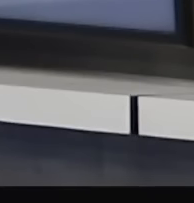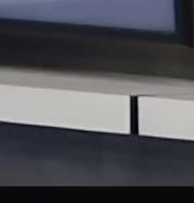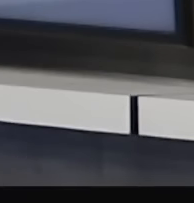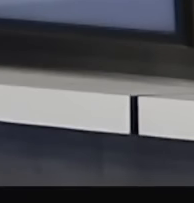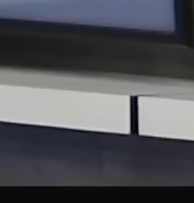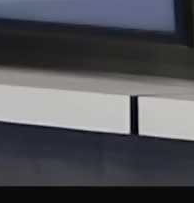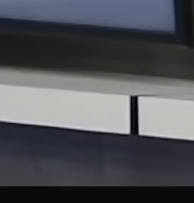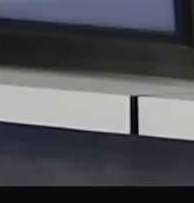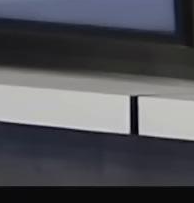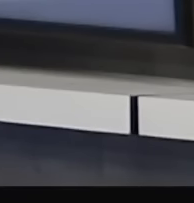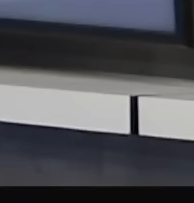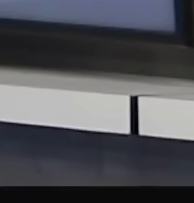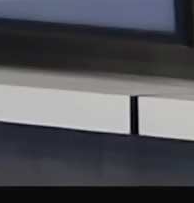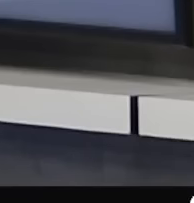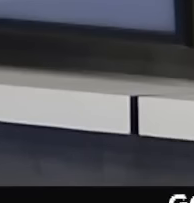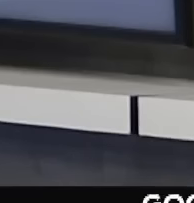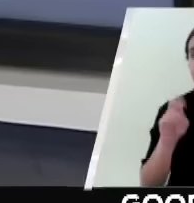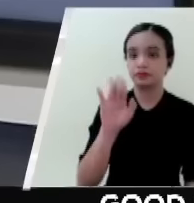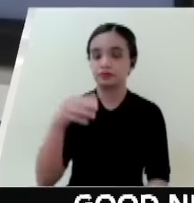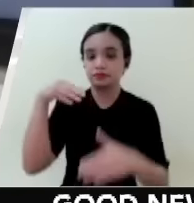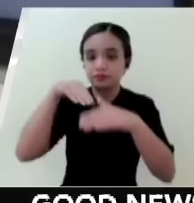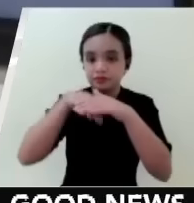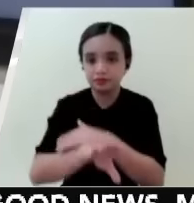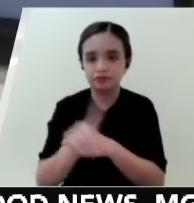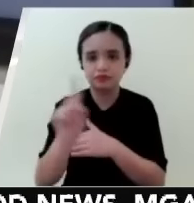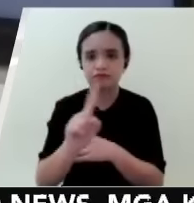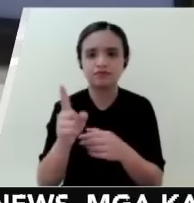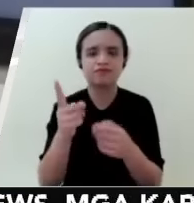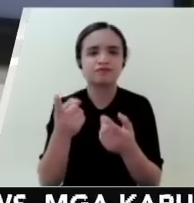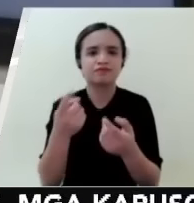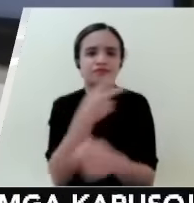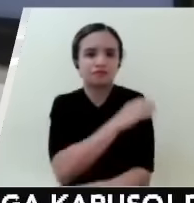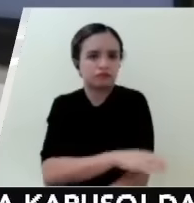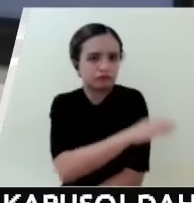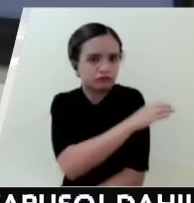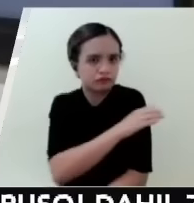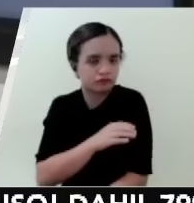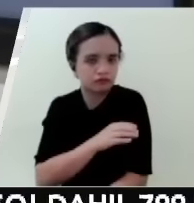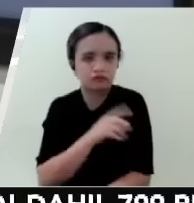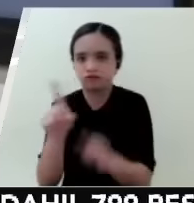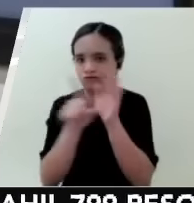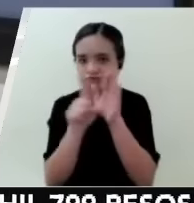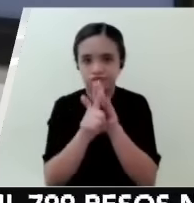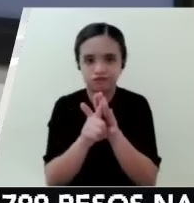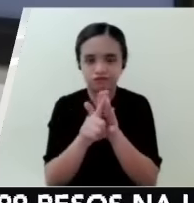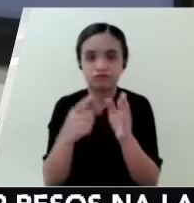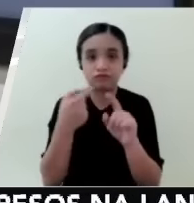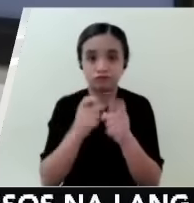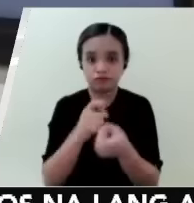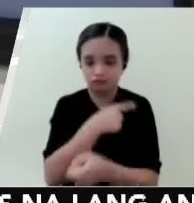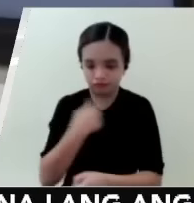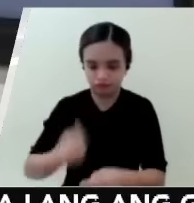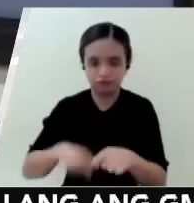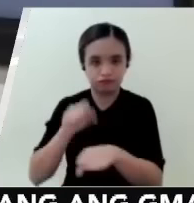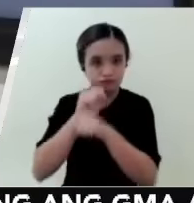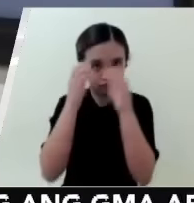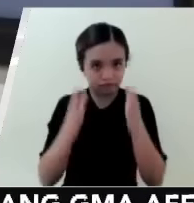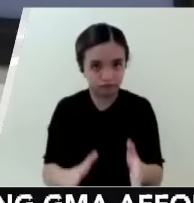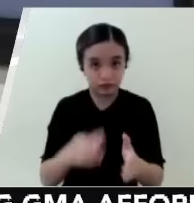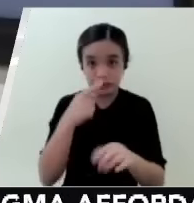Nilusob ng NBI ang umano'y illegal na clinic ng mga Chinese pogo workers sa Makati City. Nakatakas naman ang isang Chinong doktor